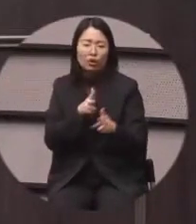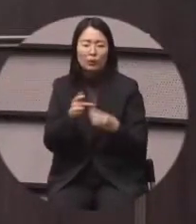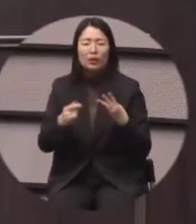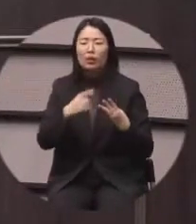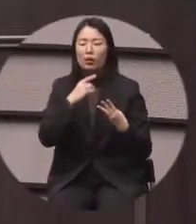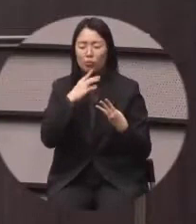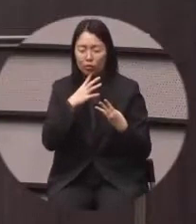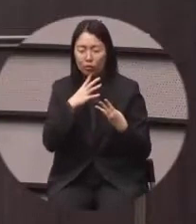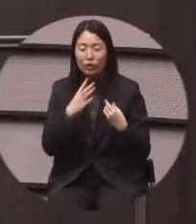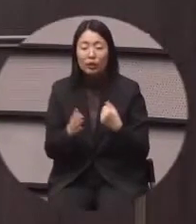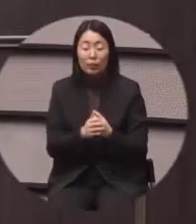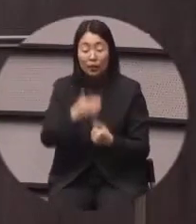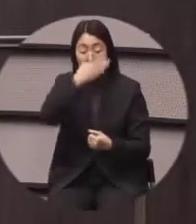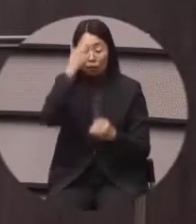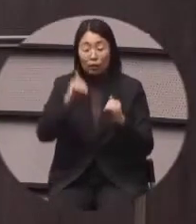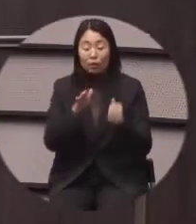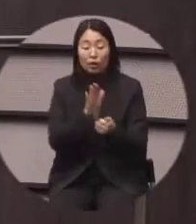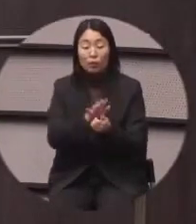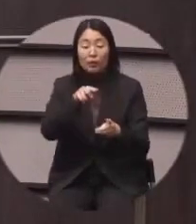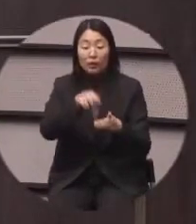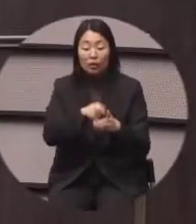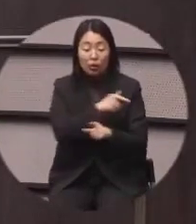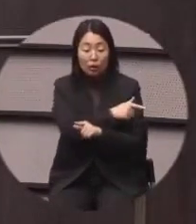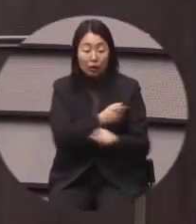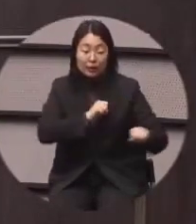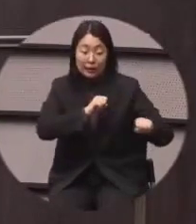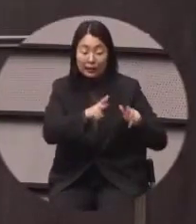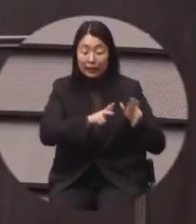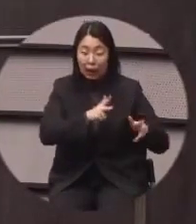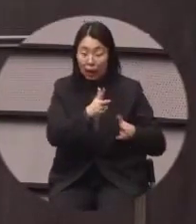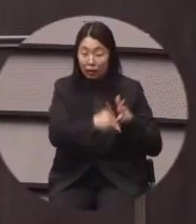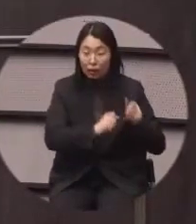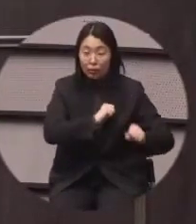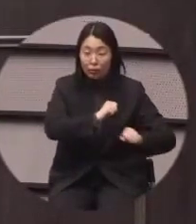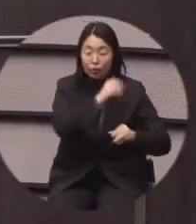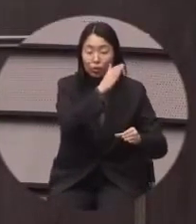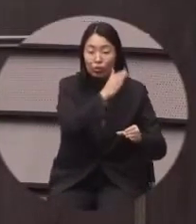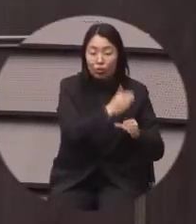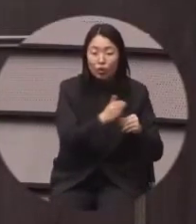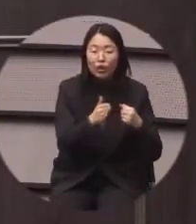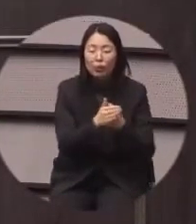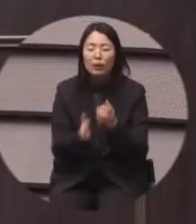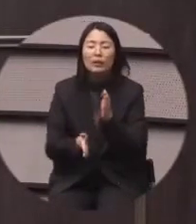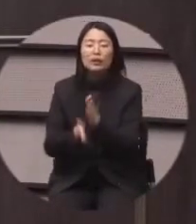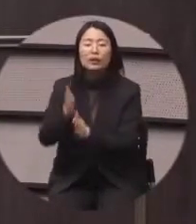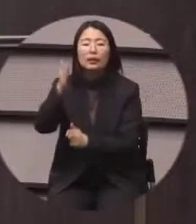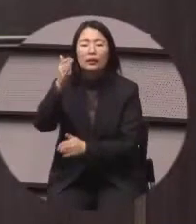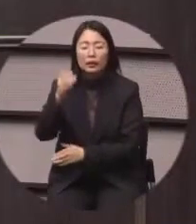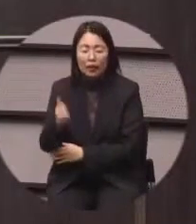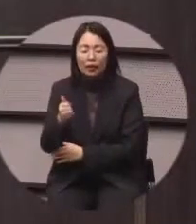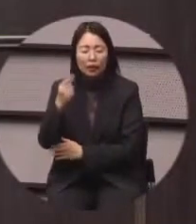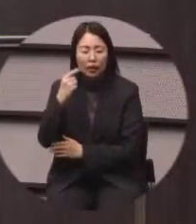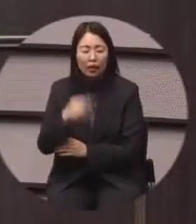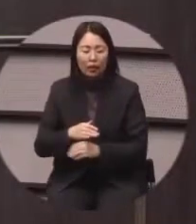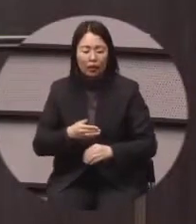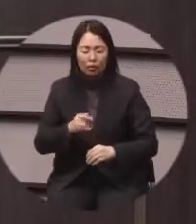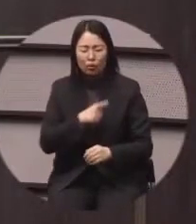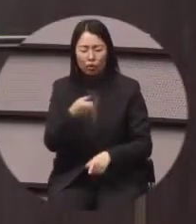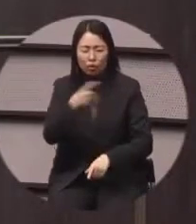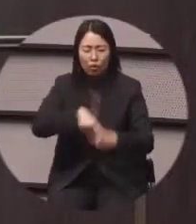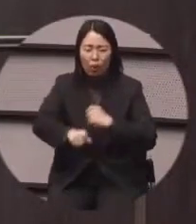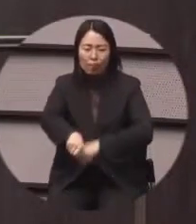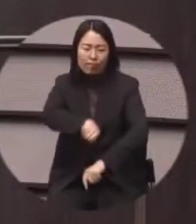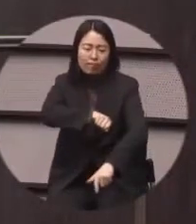광주시 청년지원센터에서도 여러 사업들을 추진하고 있으니 시장님께 더 적극적인 청년 정책